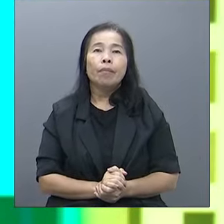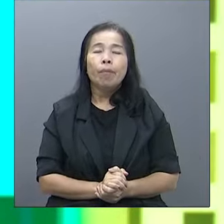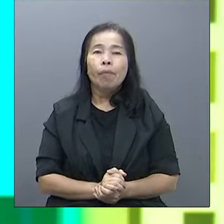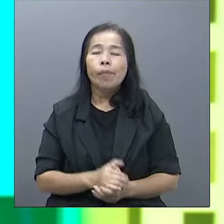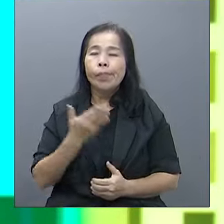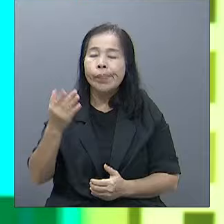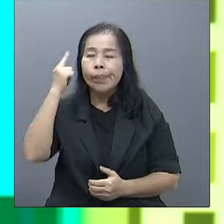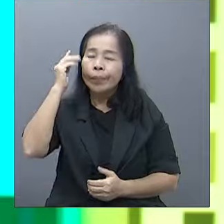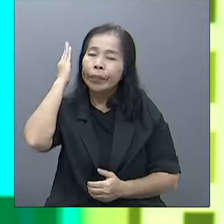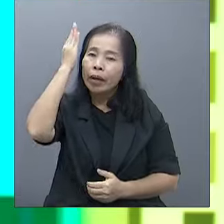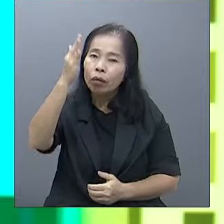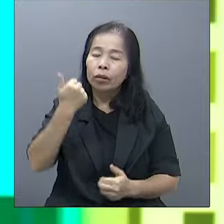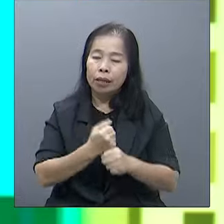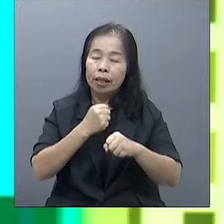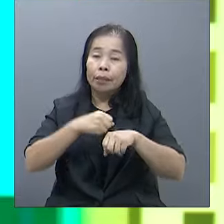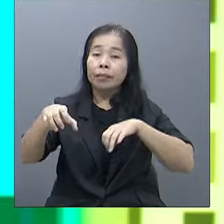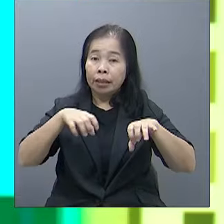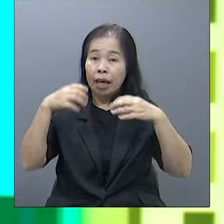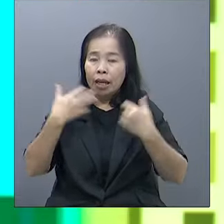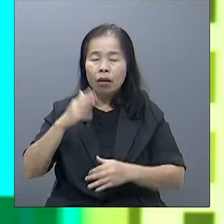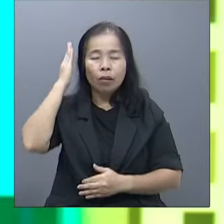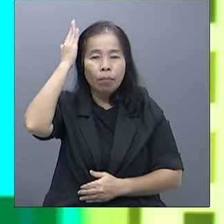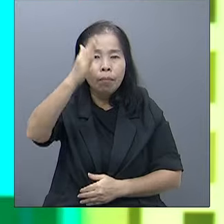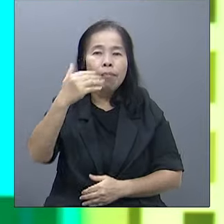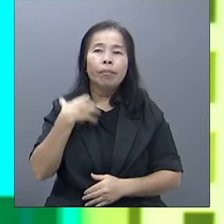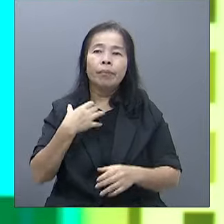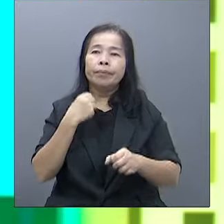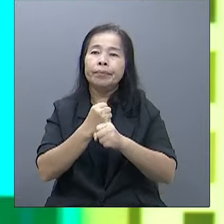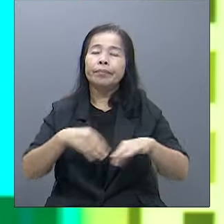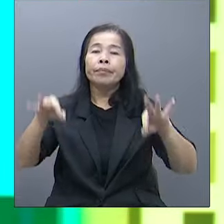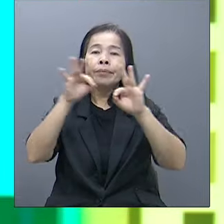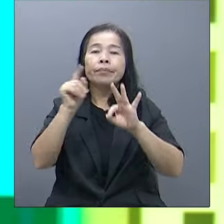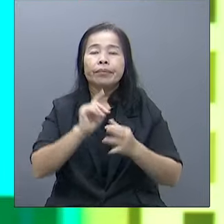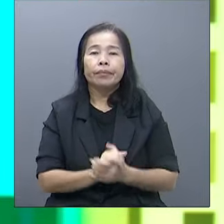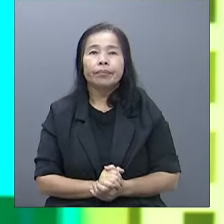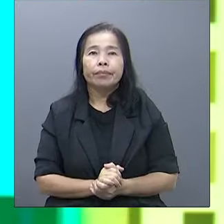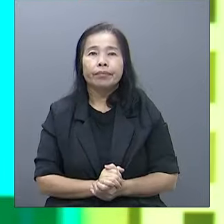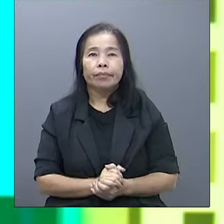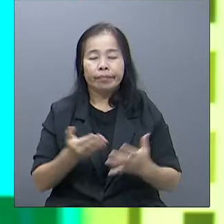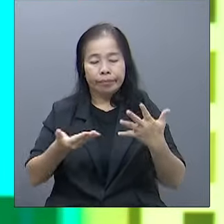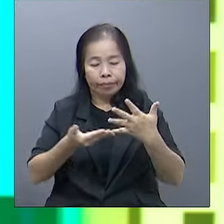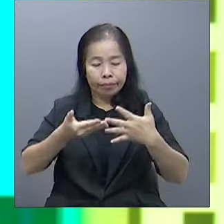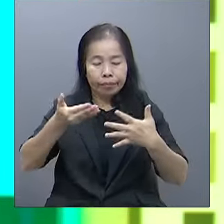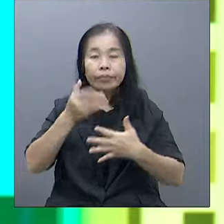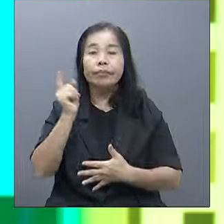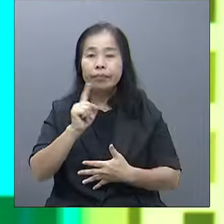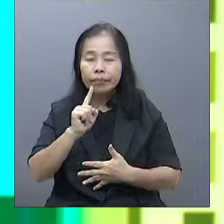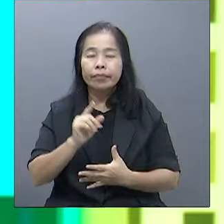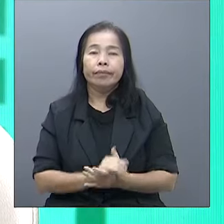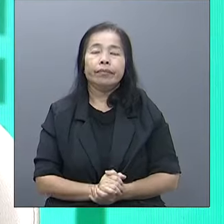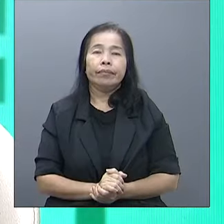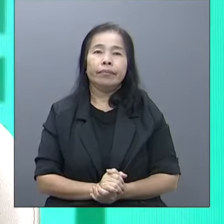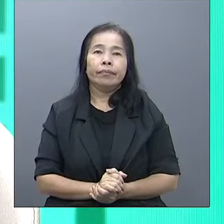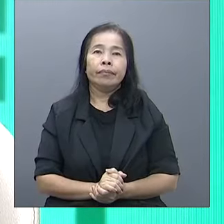งอะค่ะว่าสิ่งที่เรากำลังทำเพื่อให้เดินหน้าสู่ความสำเร็จได้เนี่ยขั้นตอนต่อไปจะต้องทำอะไรบ้างเผื่อจะได้ติดตามกันด้วยค่ะ